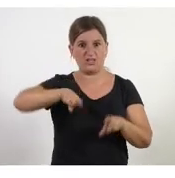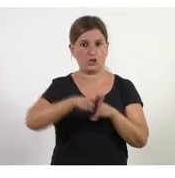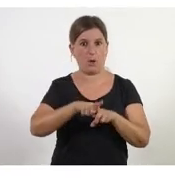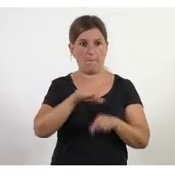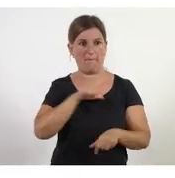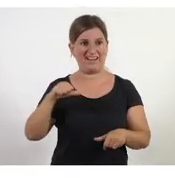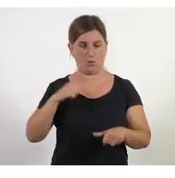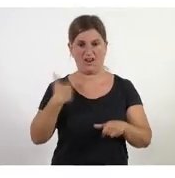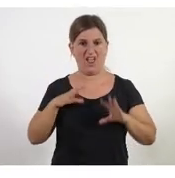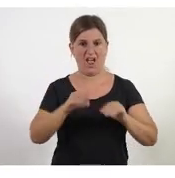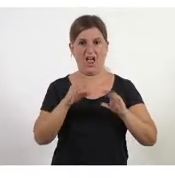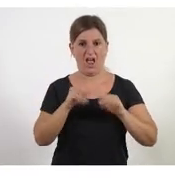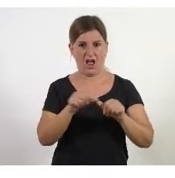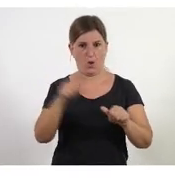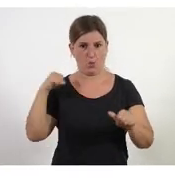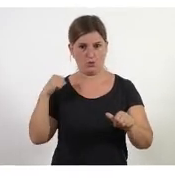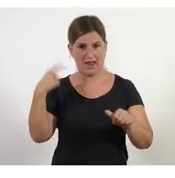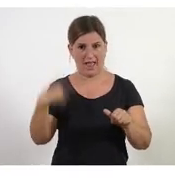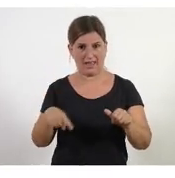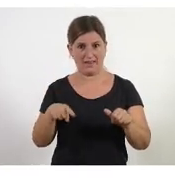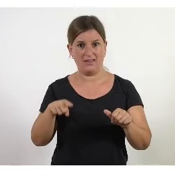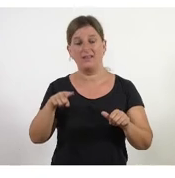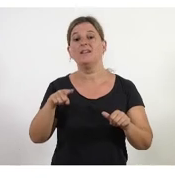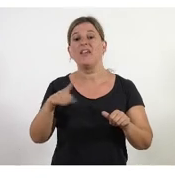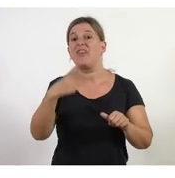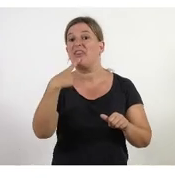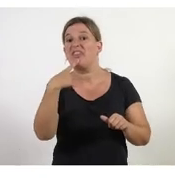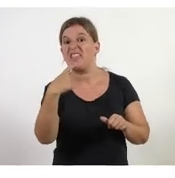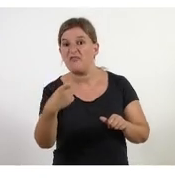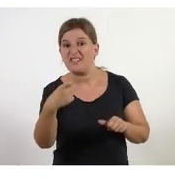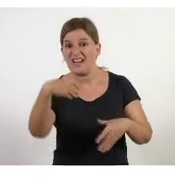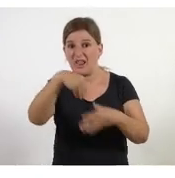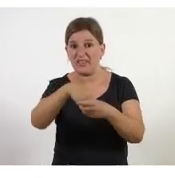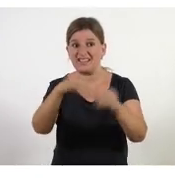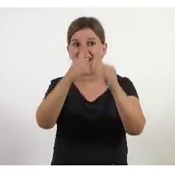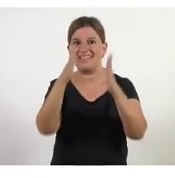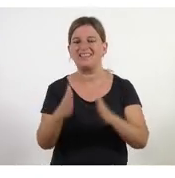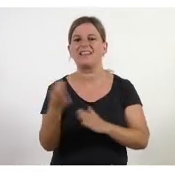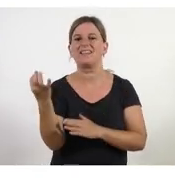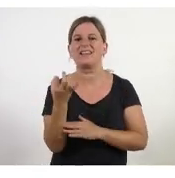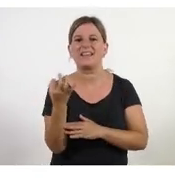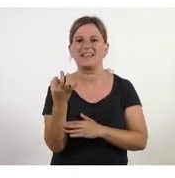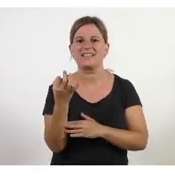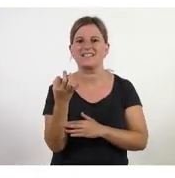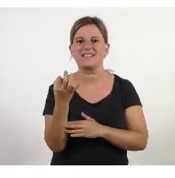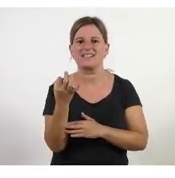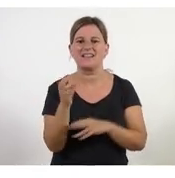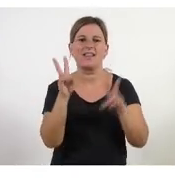persona en particular, ja fem servir. Llavors, la dificultat dintre d'una entitat ve donada pel